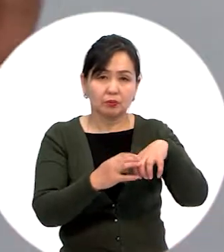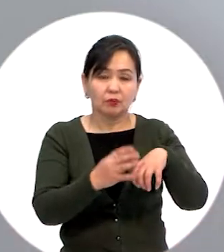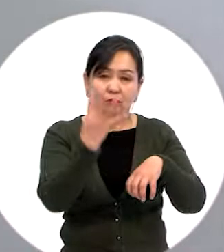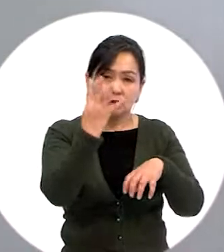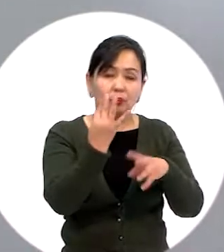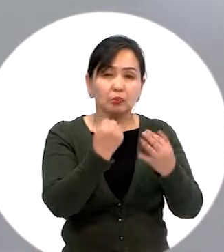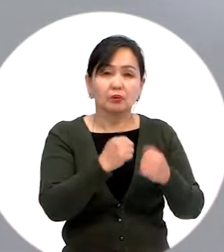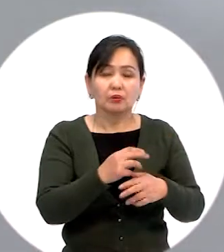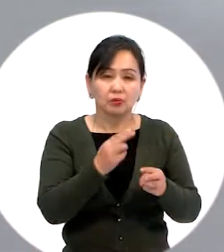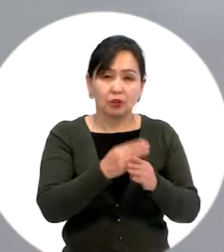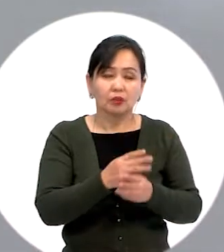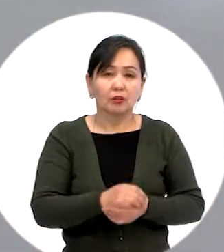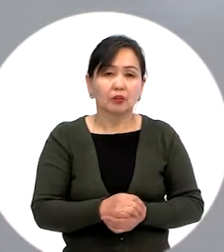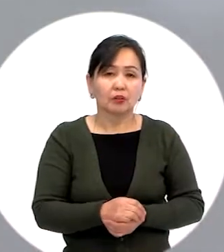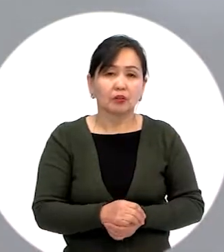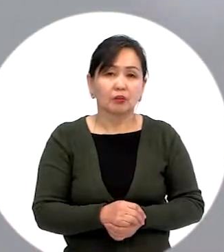4 дугаартай.